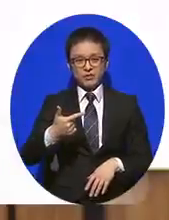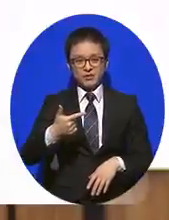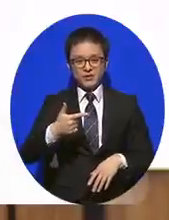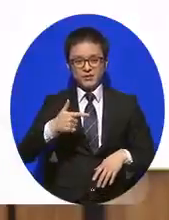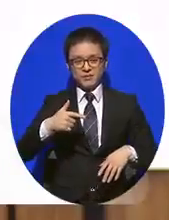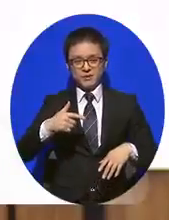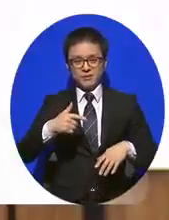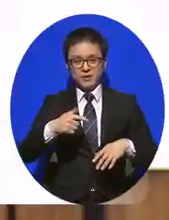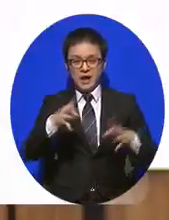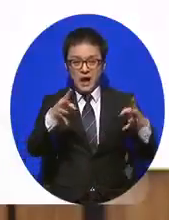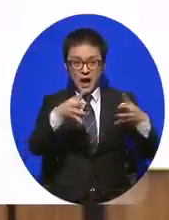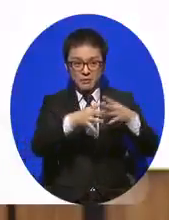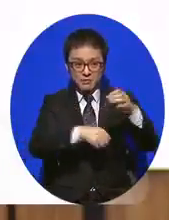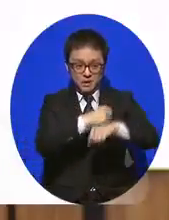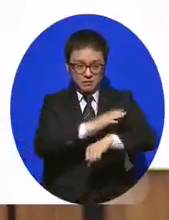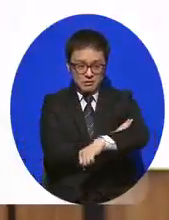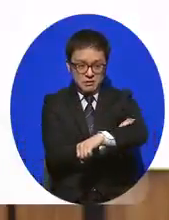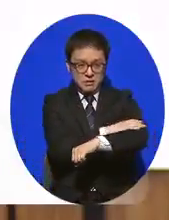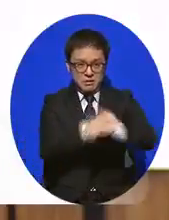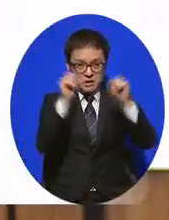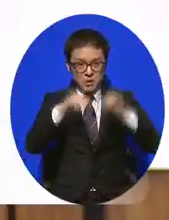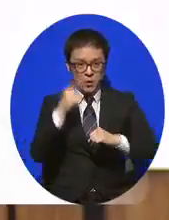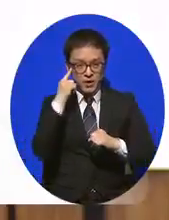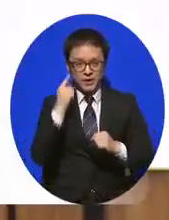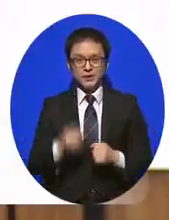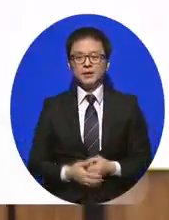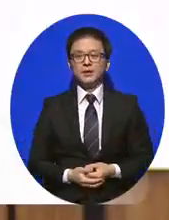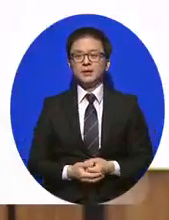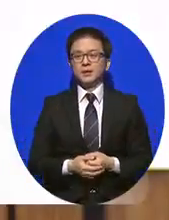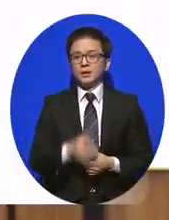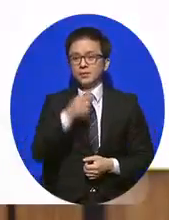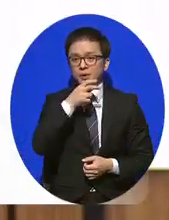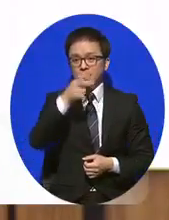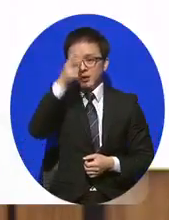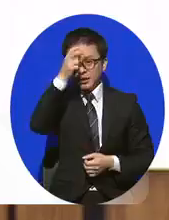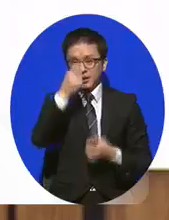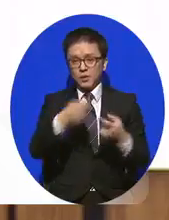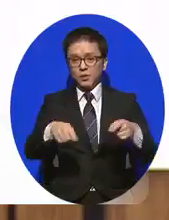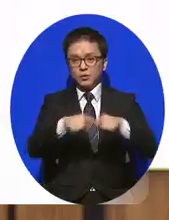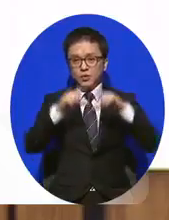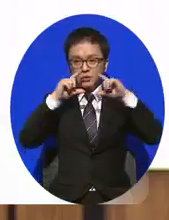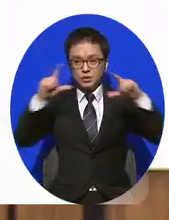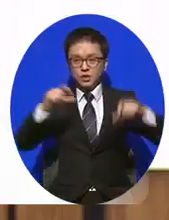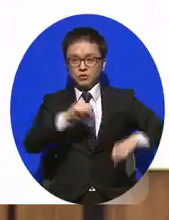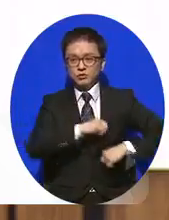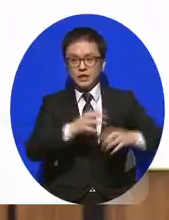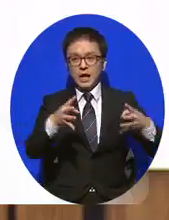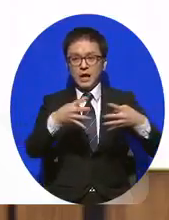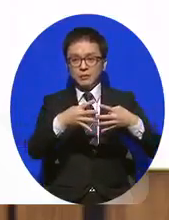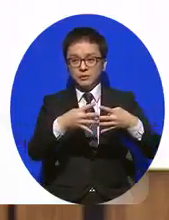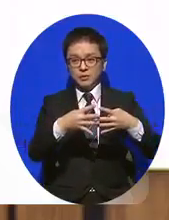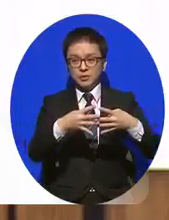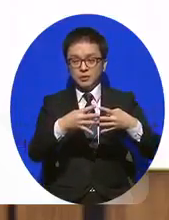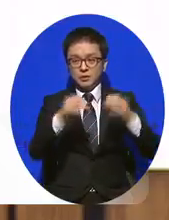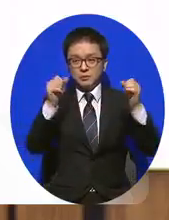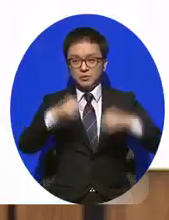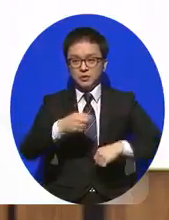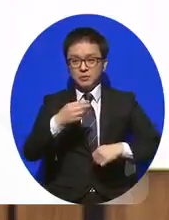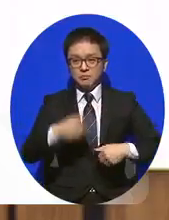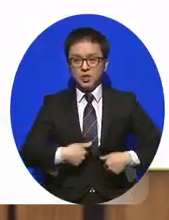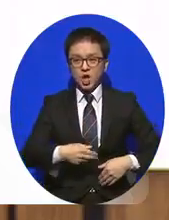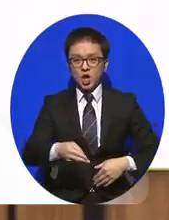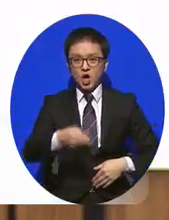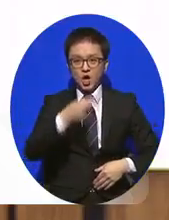공동선언과 군사합의서는 비준이 필요 없다는 논리는 도대체 어느 나라 엿장수 마음대로